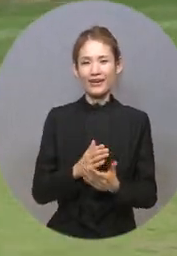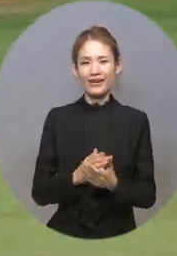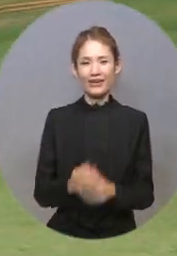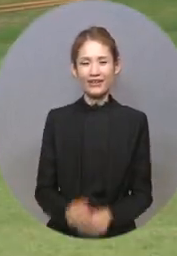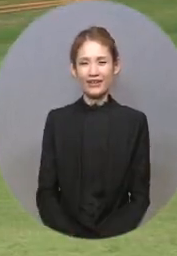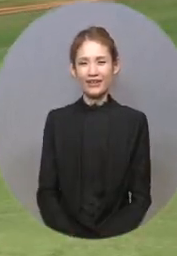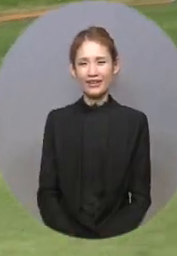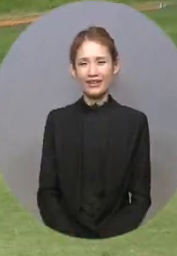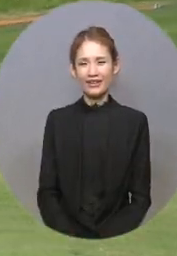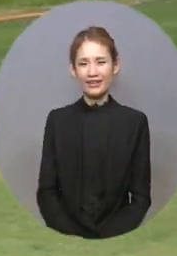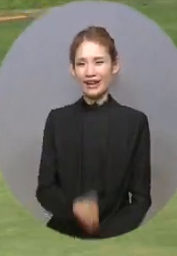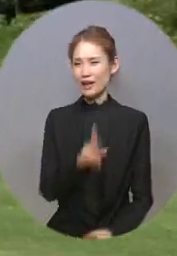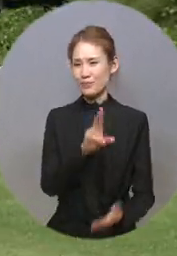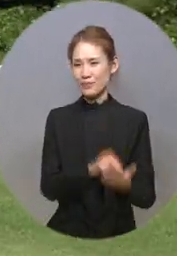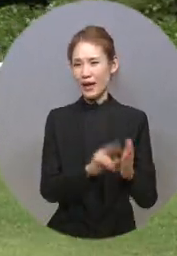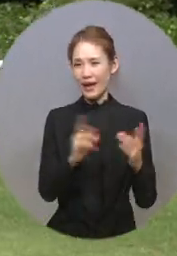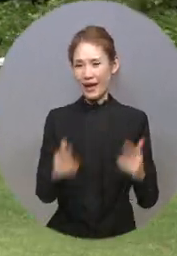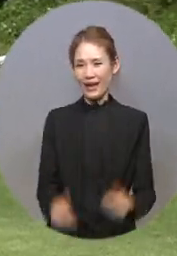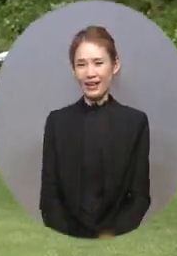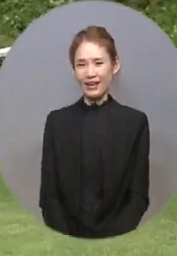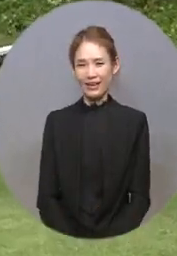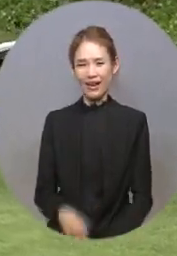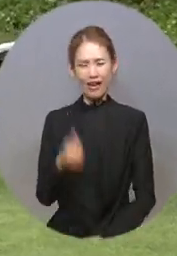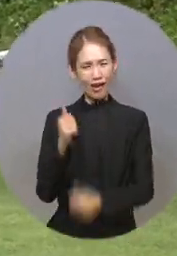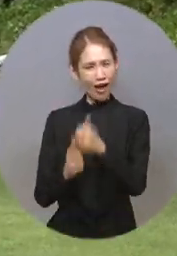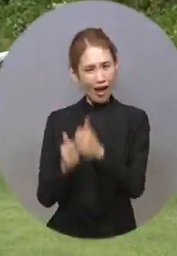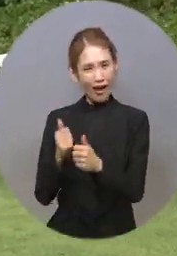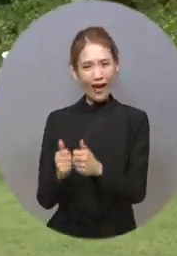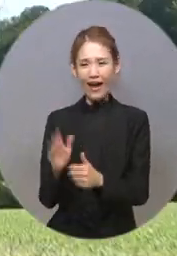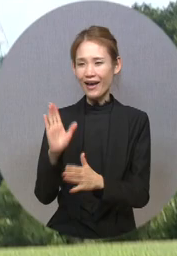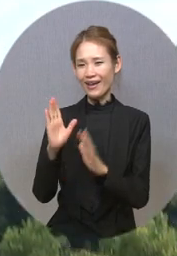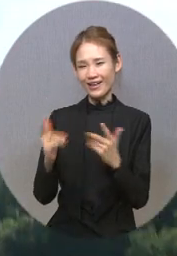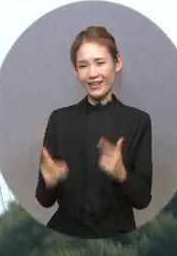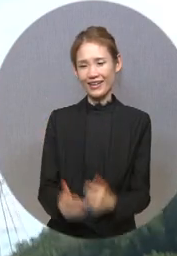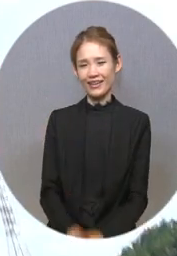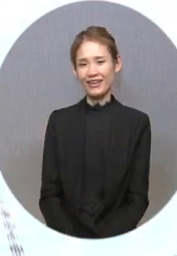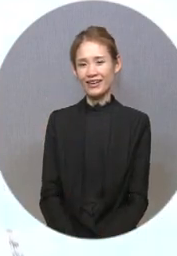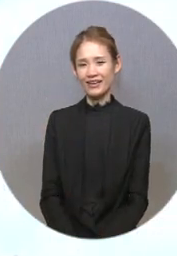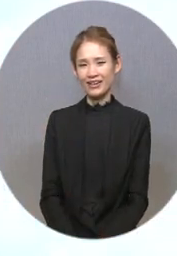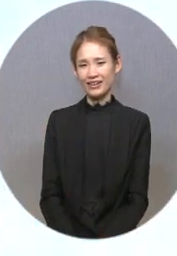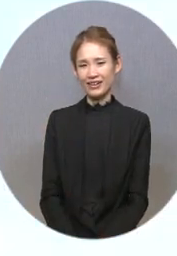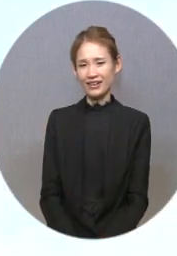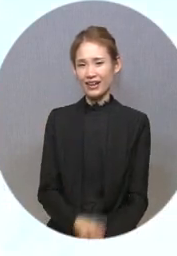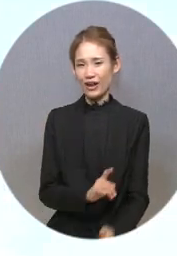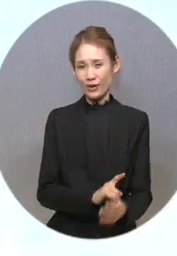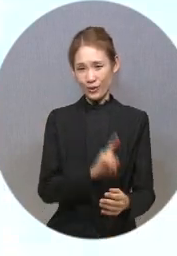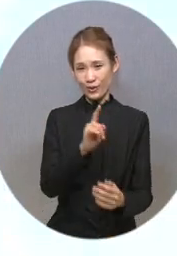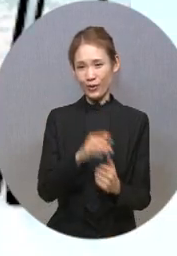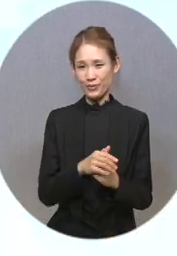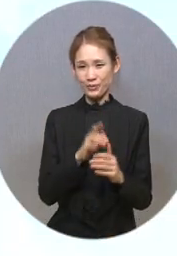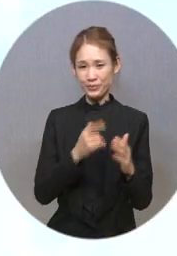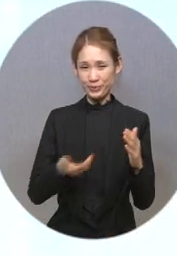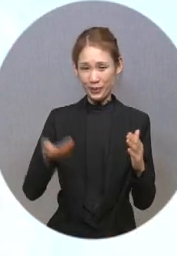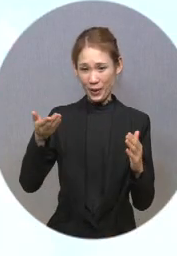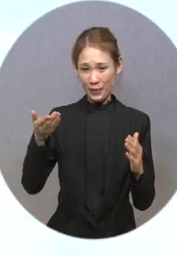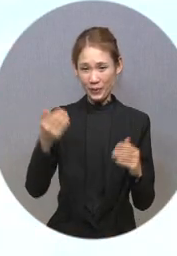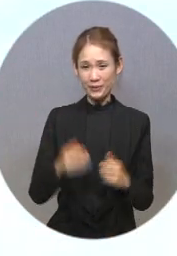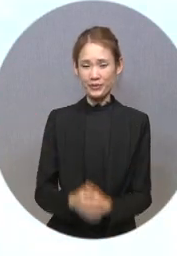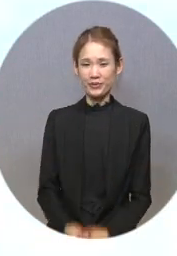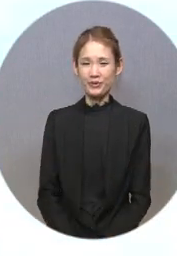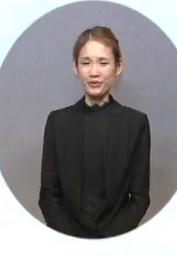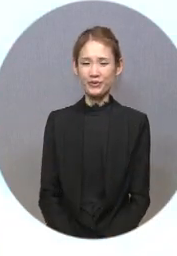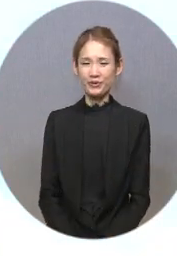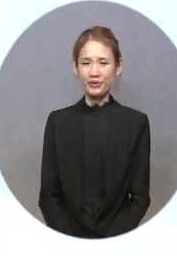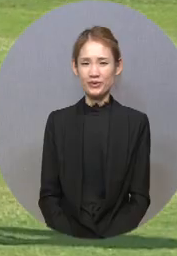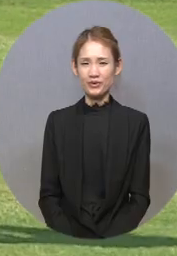그만해. 그게 문제 아니야. 아, 아니야, 경쟁하는 게 아니야. 그럼 나 올린다. 아, 진짜. 올린다.